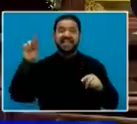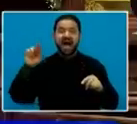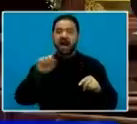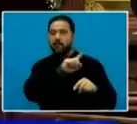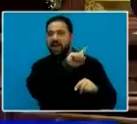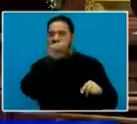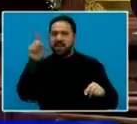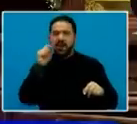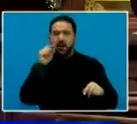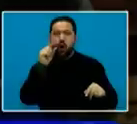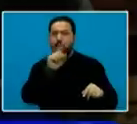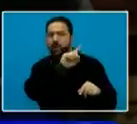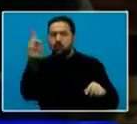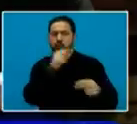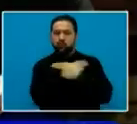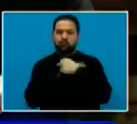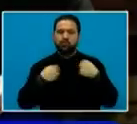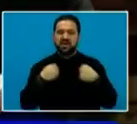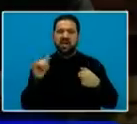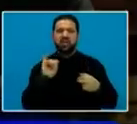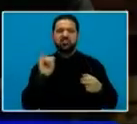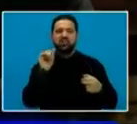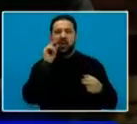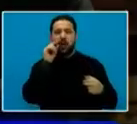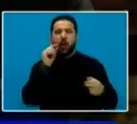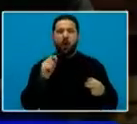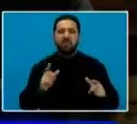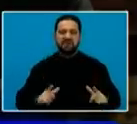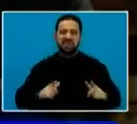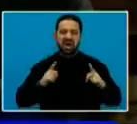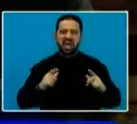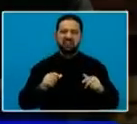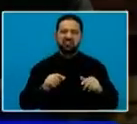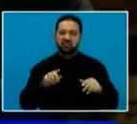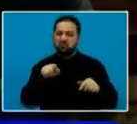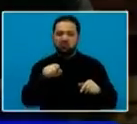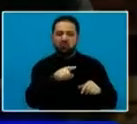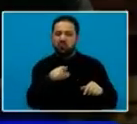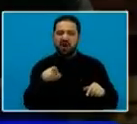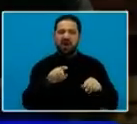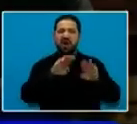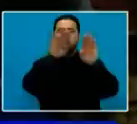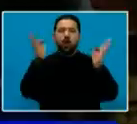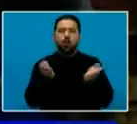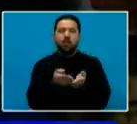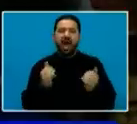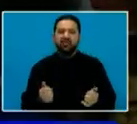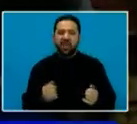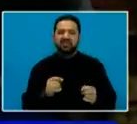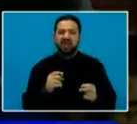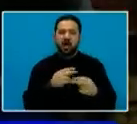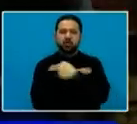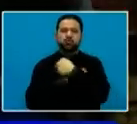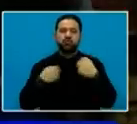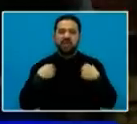după trup le judecă pe ale trupului, iar cei care trăiesc după Duh le judecă pe cele duhovnicești. Despre ce e